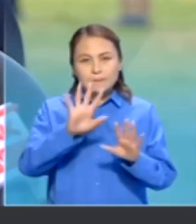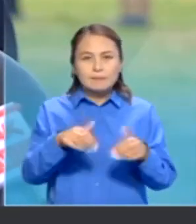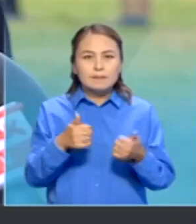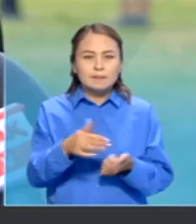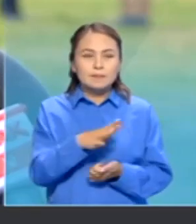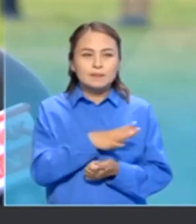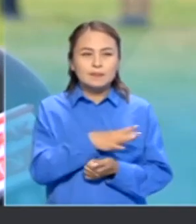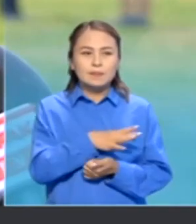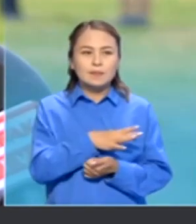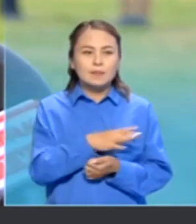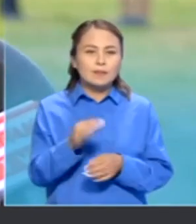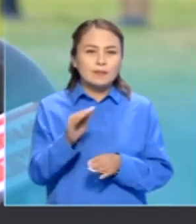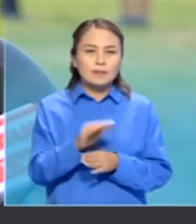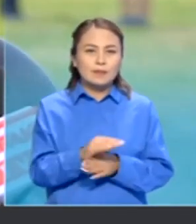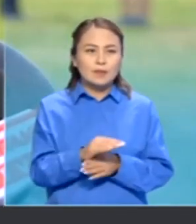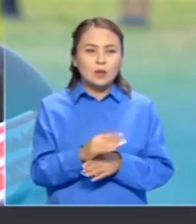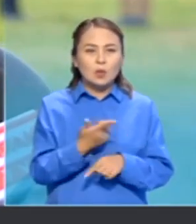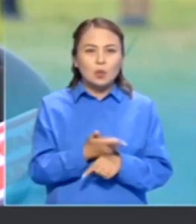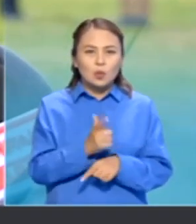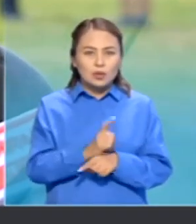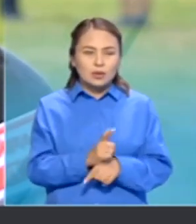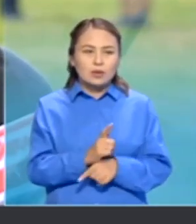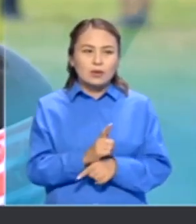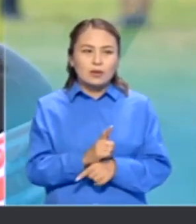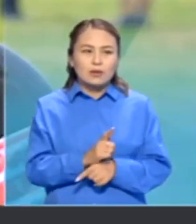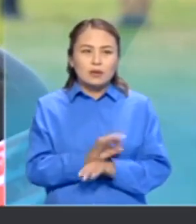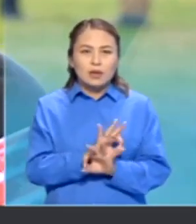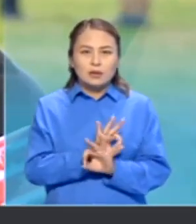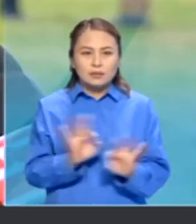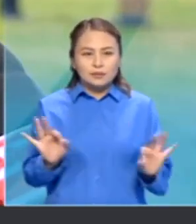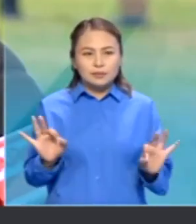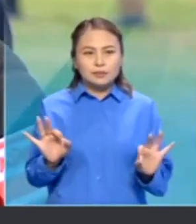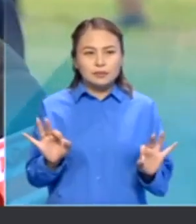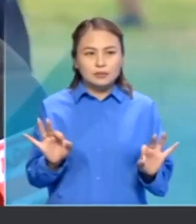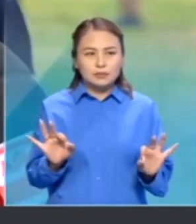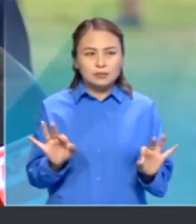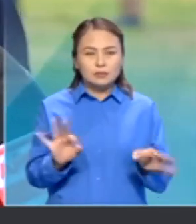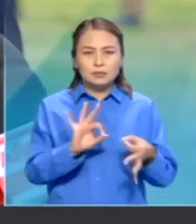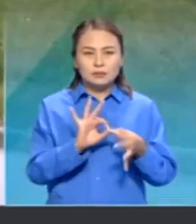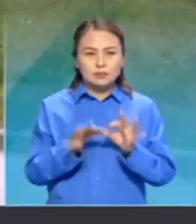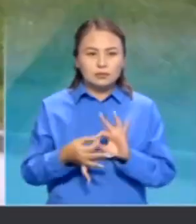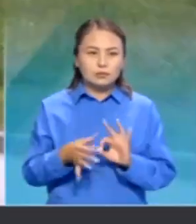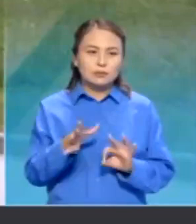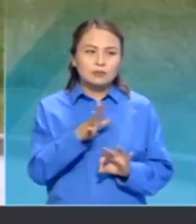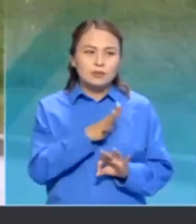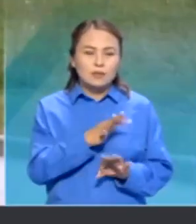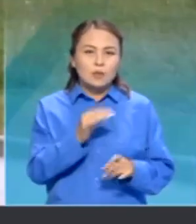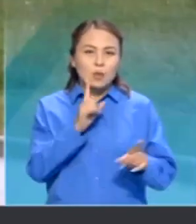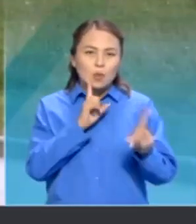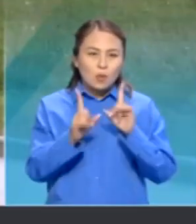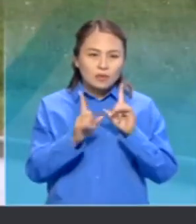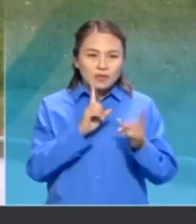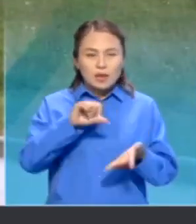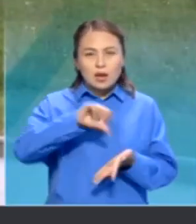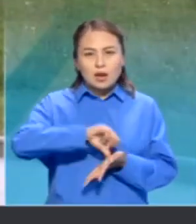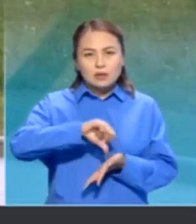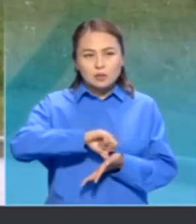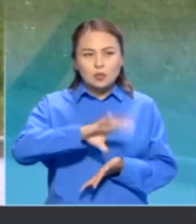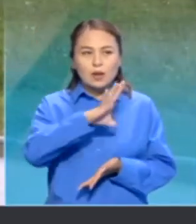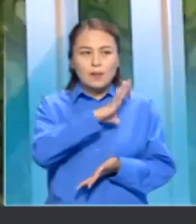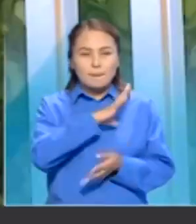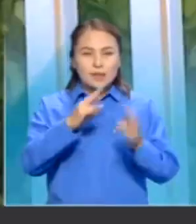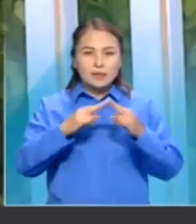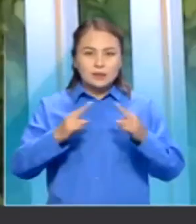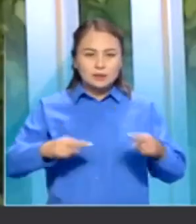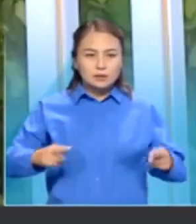meñgergen. Jäne sonu öte şeber tilmen bayandap bere alğan. Konferansiya katılımcıları Begasıl Äulienin